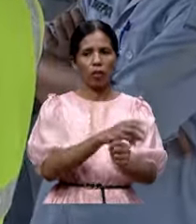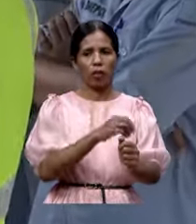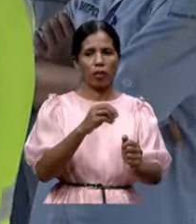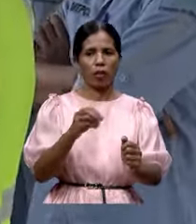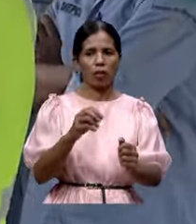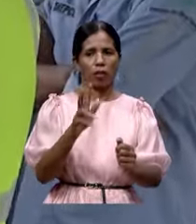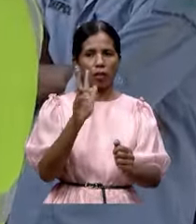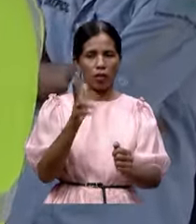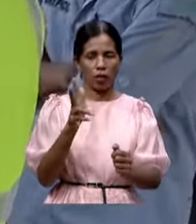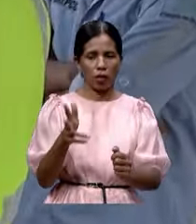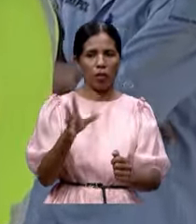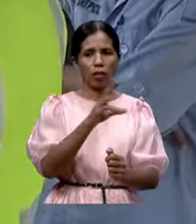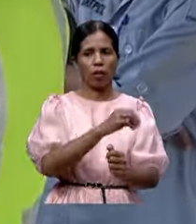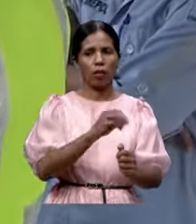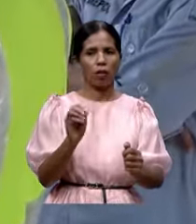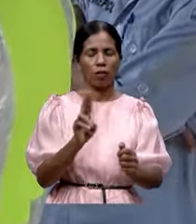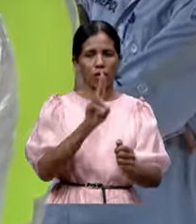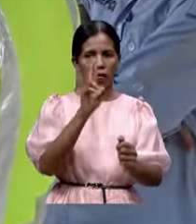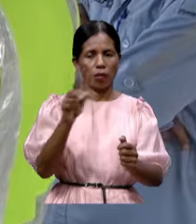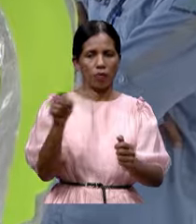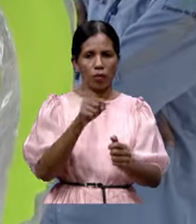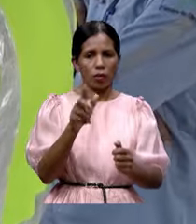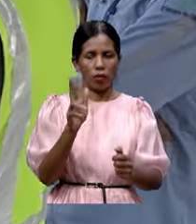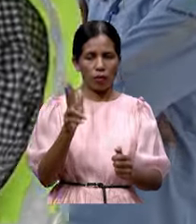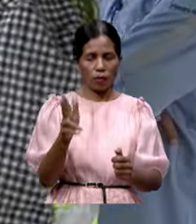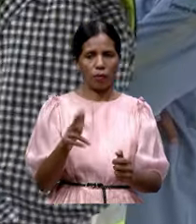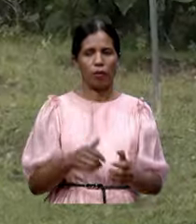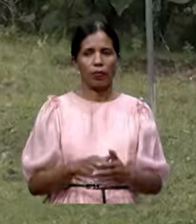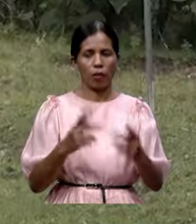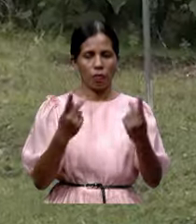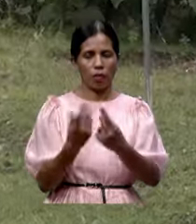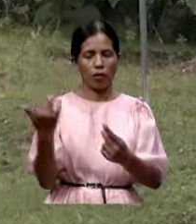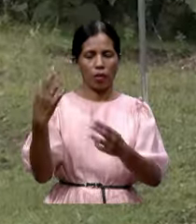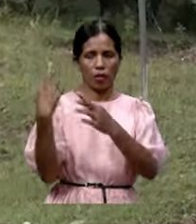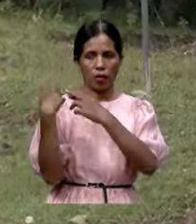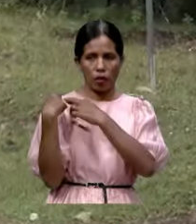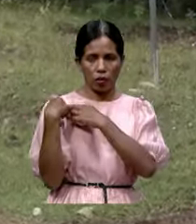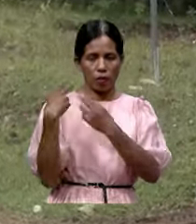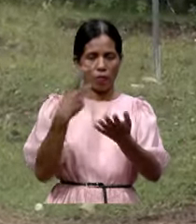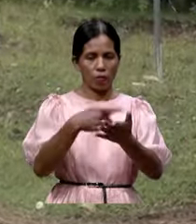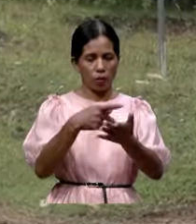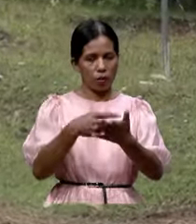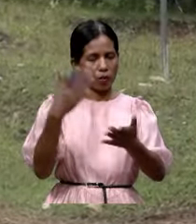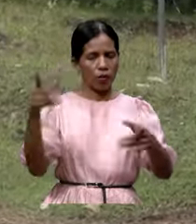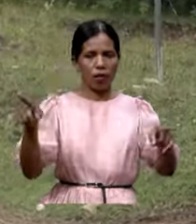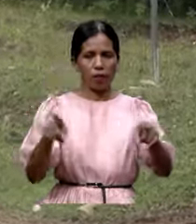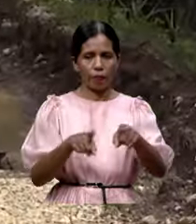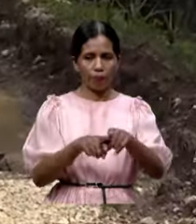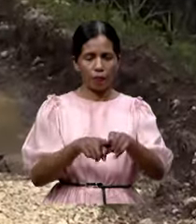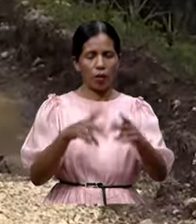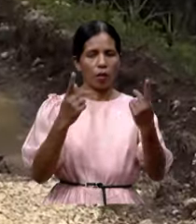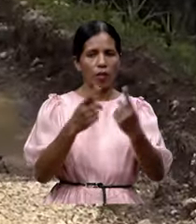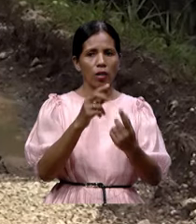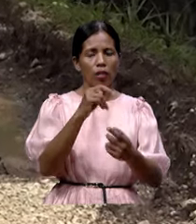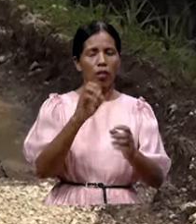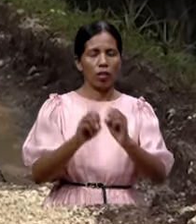tokon tonul resin no empresa ejecutau na persentu tonul leu. Kompanya sira ne be mak responsabiliza ba projetu hirak ne makanesan kompanya na